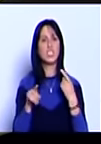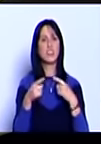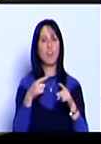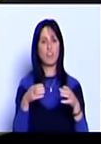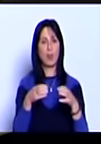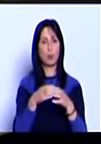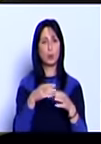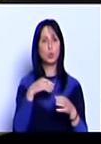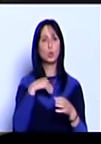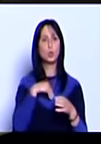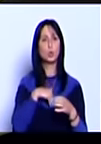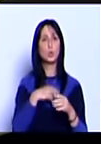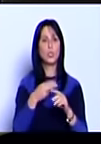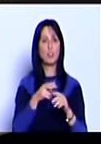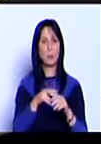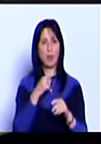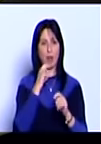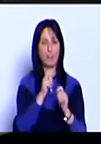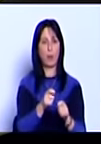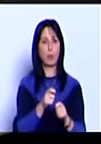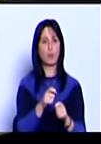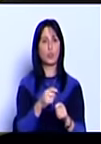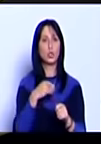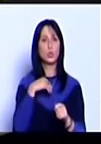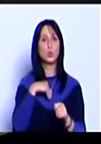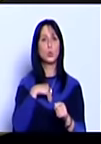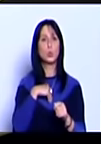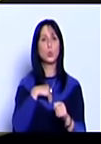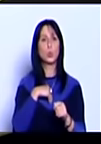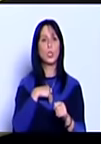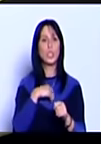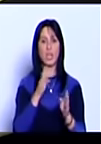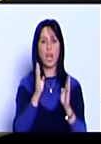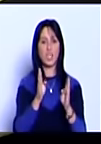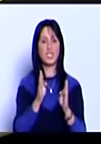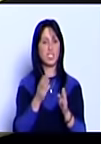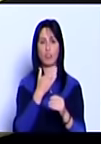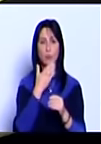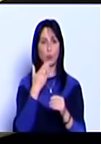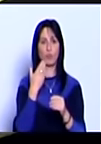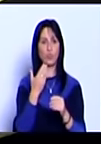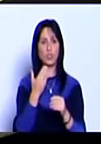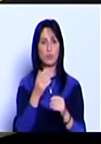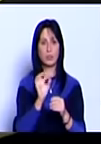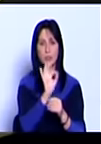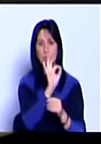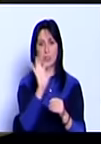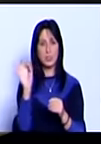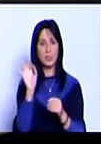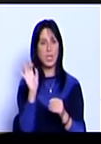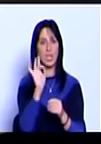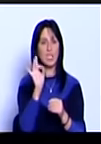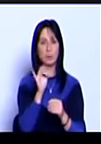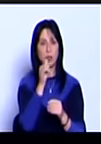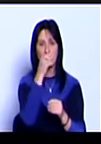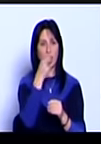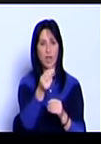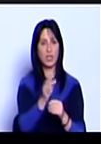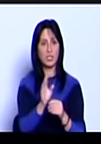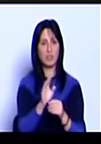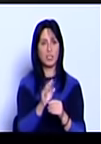და სულიერებას ამიტომ ვარქმევ ჩვენ იმიტომ რომ სულიერება შენ განსაზღვრებას ვერ აძლევ კონტურს ვერ უხაზავ განმარტებას ვერ